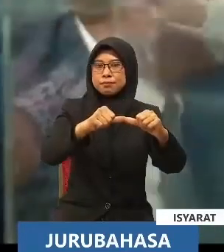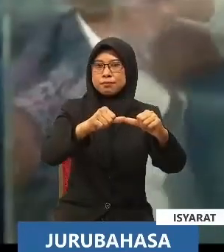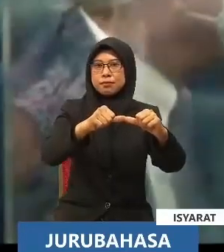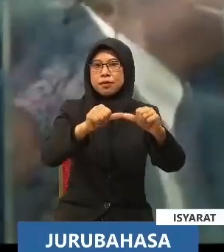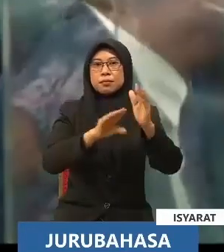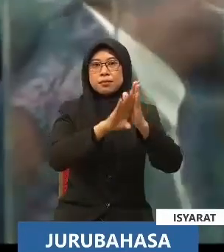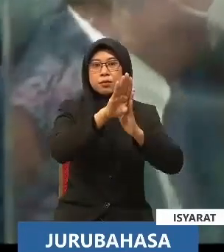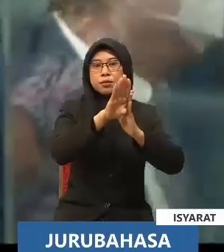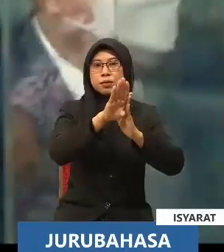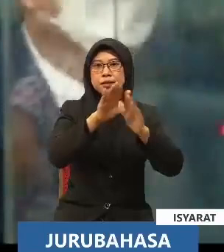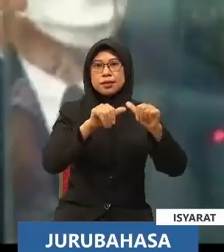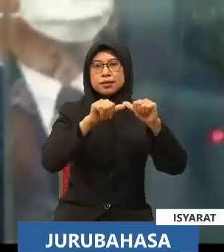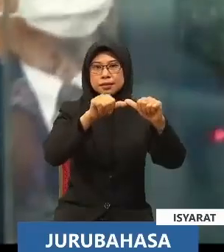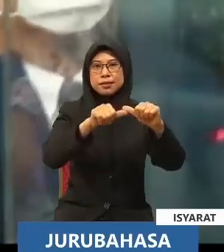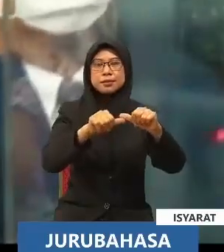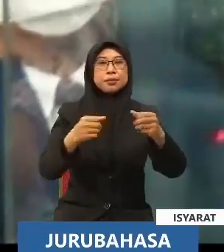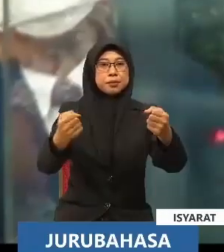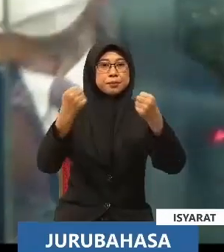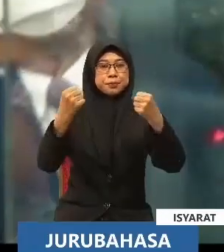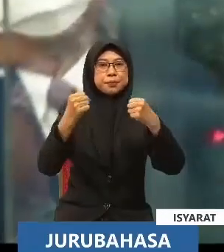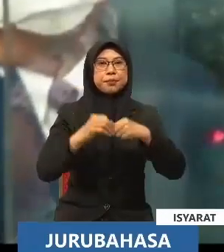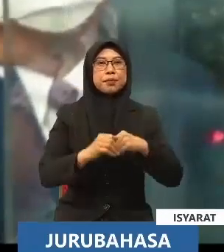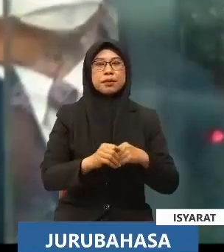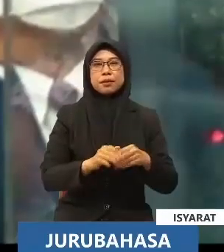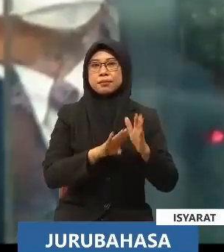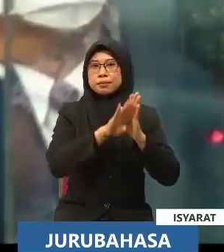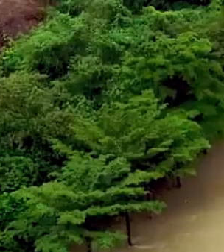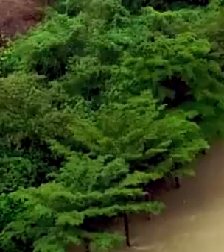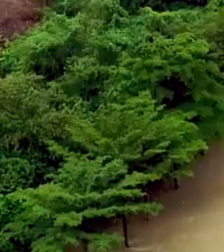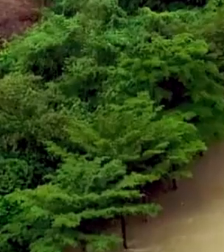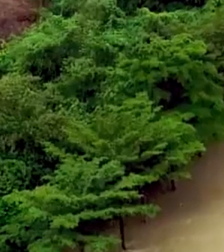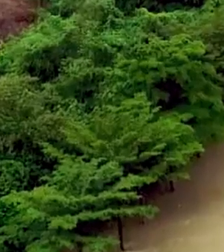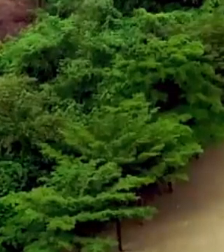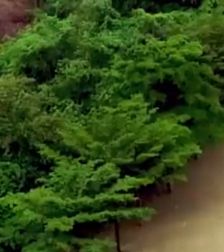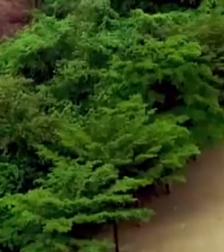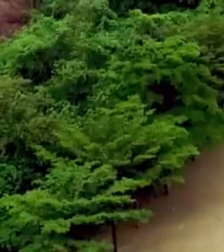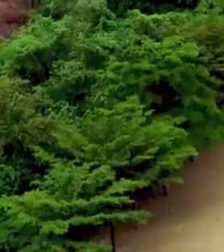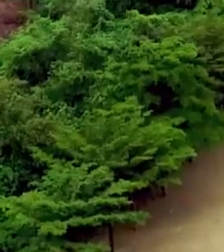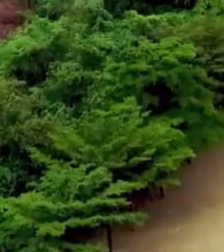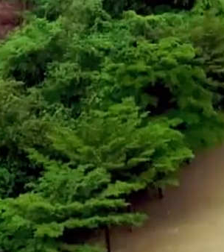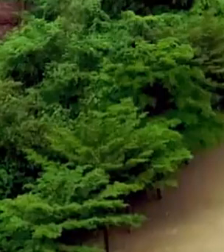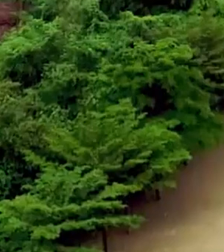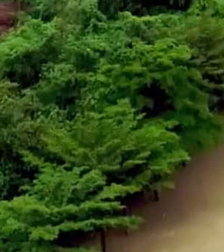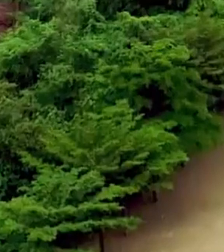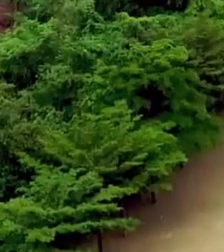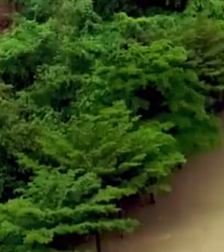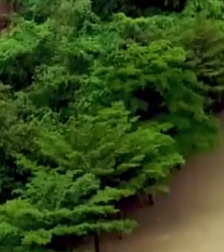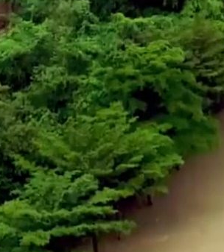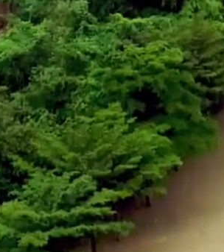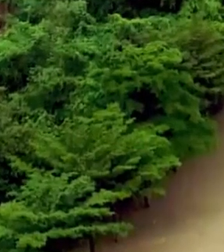merupakan sebuah PKS bantuan yang komprehensif berkesan dan menyeluruh serta dengan izin unprecedented